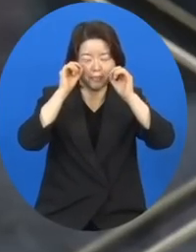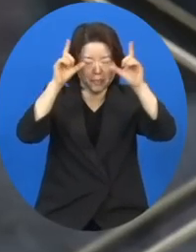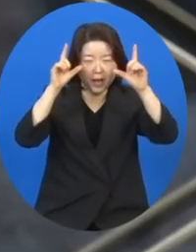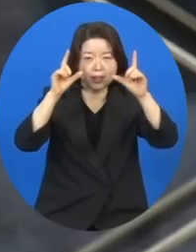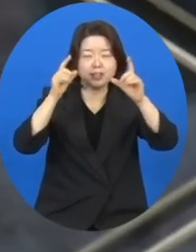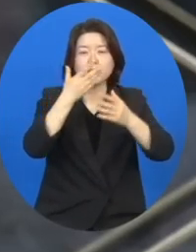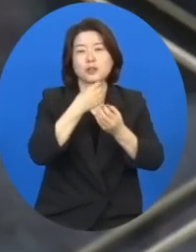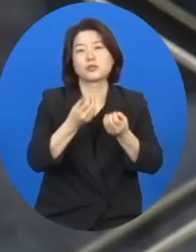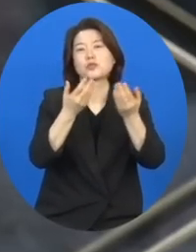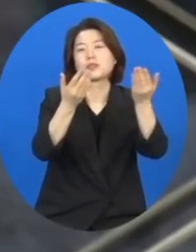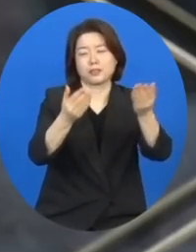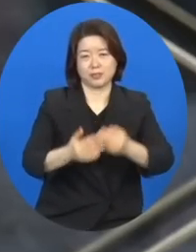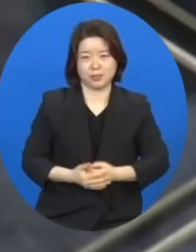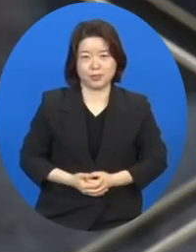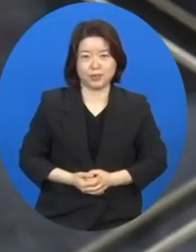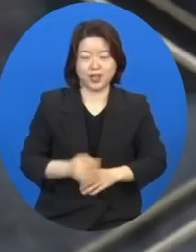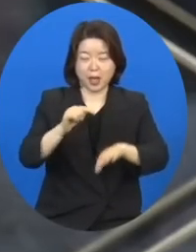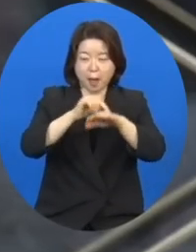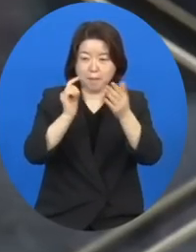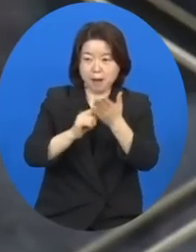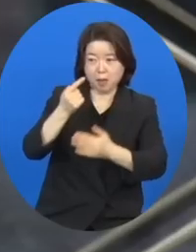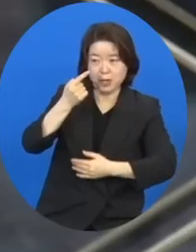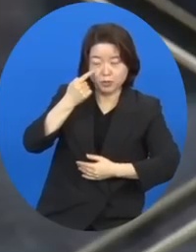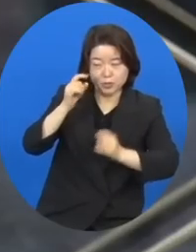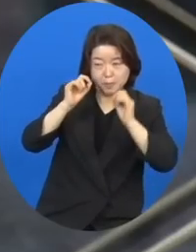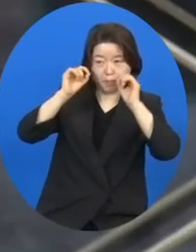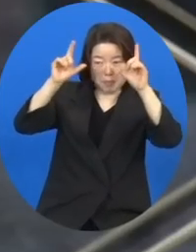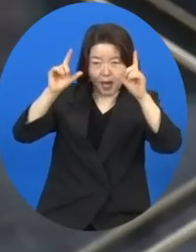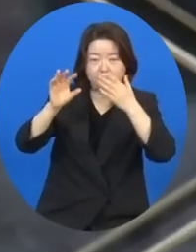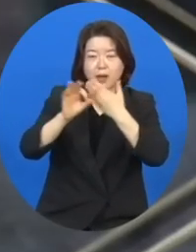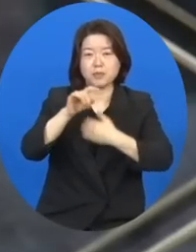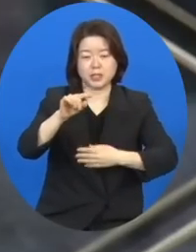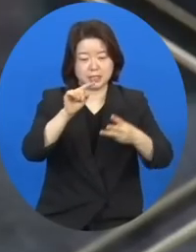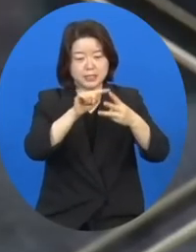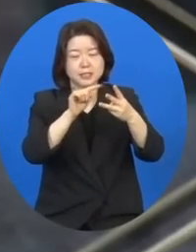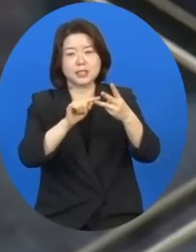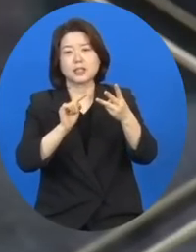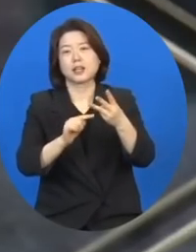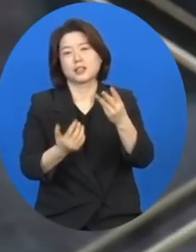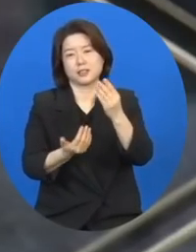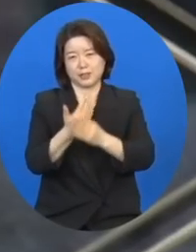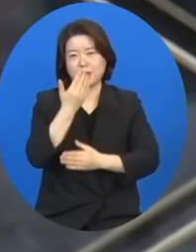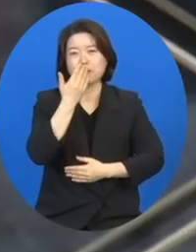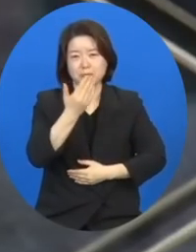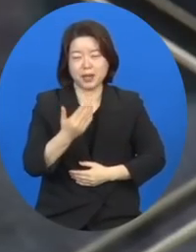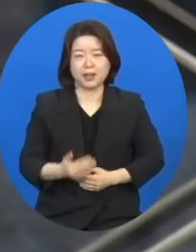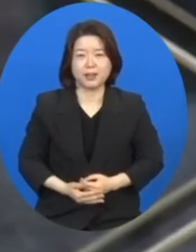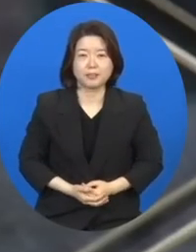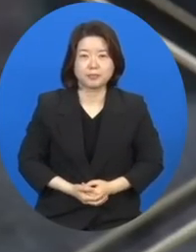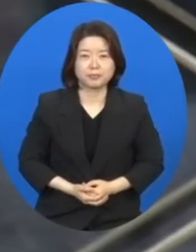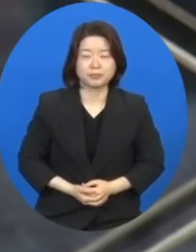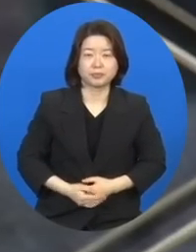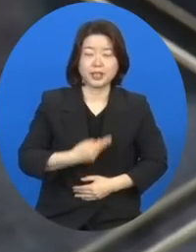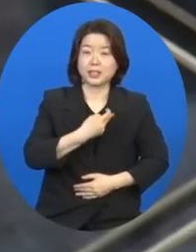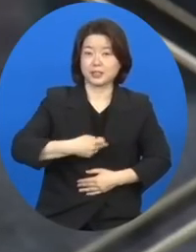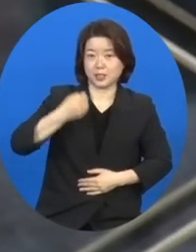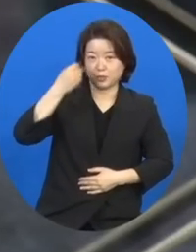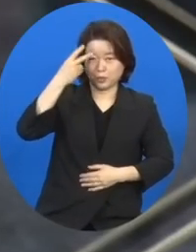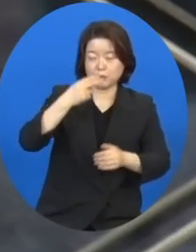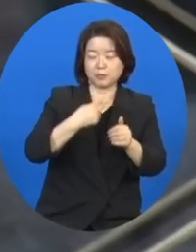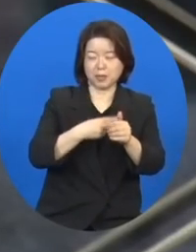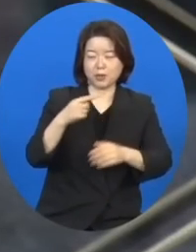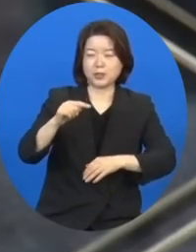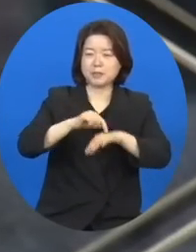축원드립니다. 마음의 눈이 밝혀져야만 이것이 일어나는 거예요. 그래서 사도 바울이 마음의 눈을